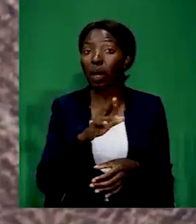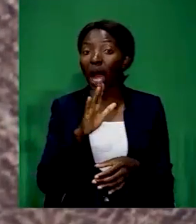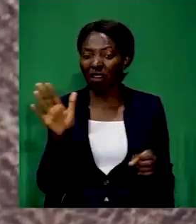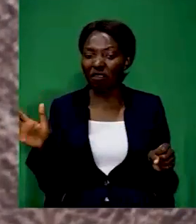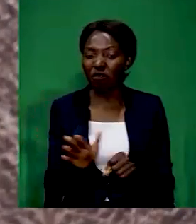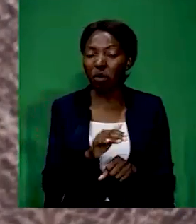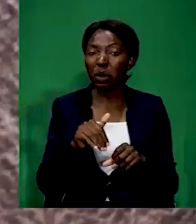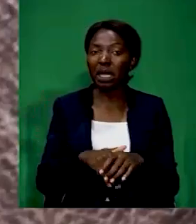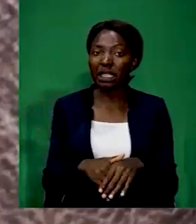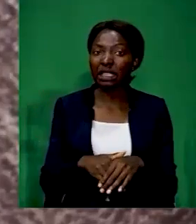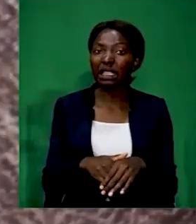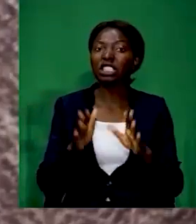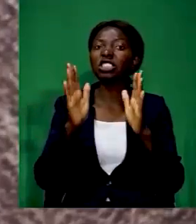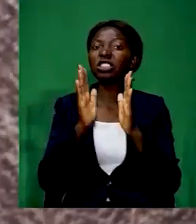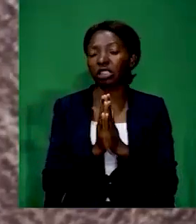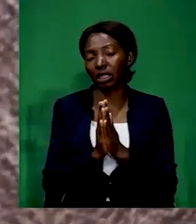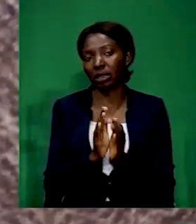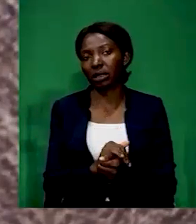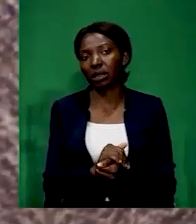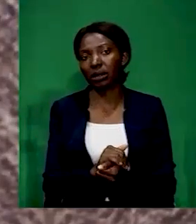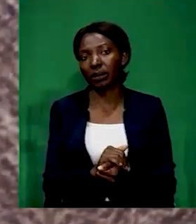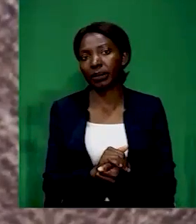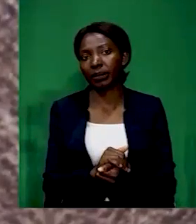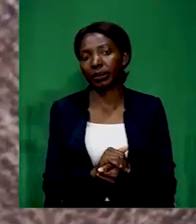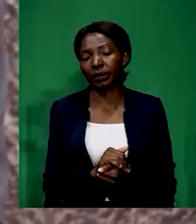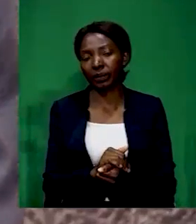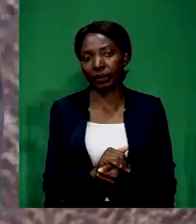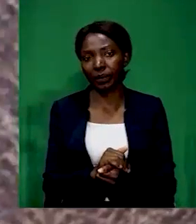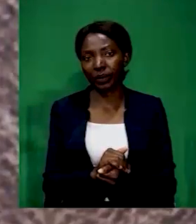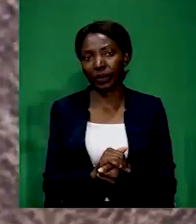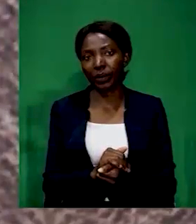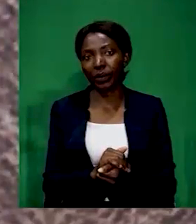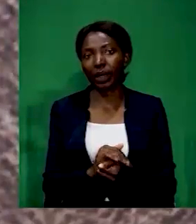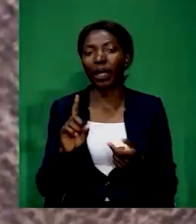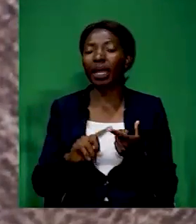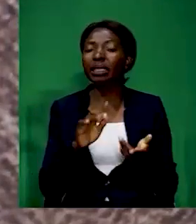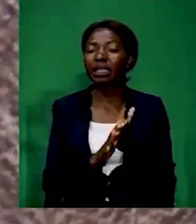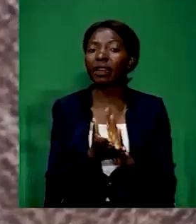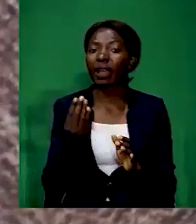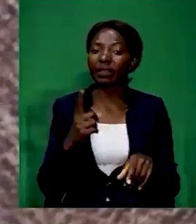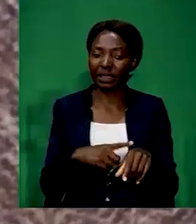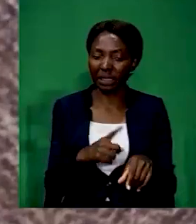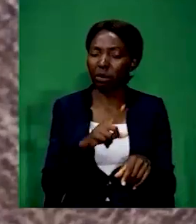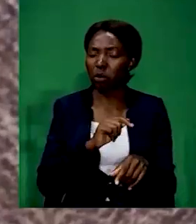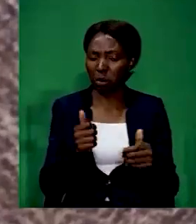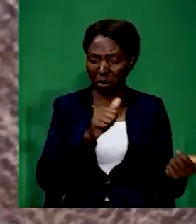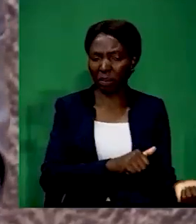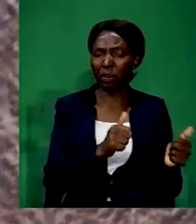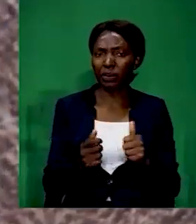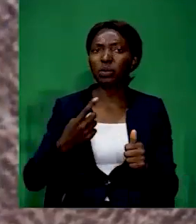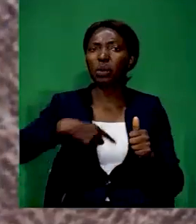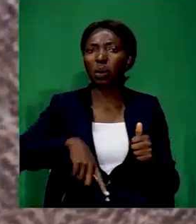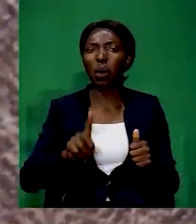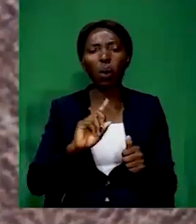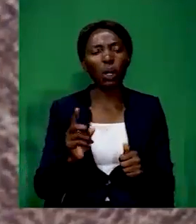mumastadium kaiso ai ndoda kutaura zviri kuitika ka tiri kuzadzwa mumastadium hapana musi watakabhabhatidzwa